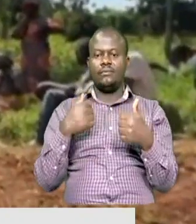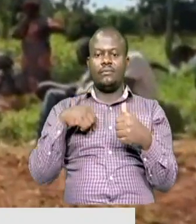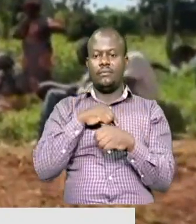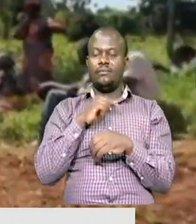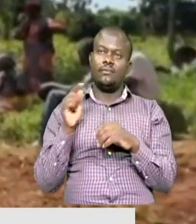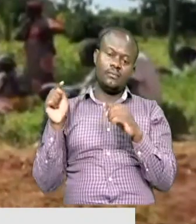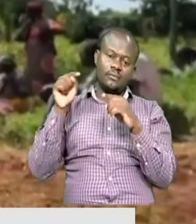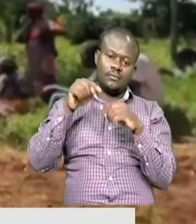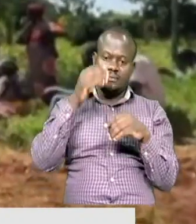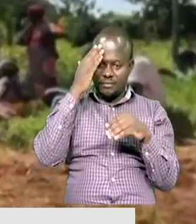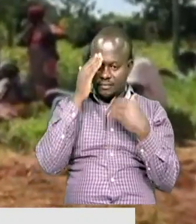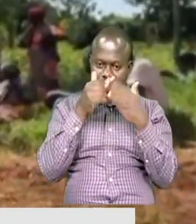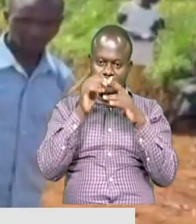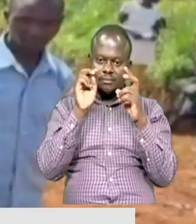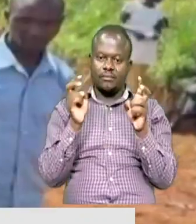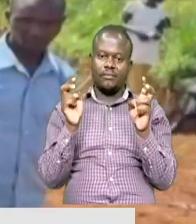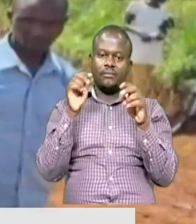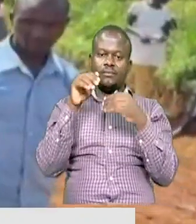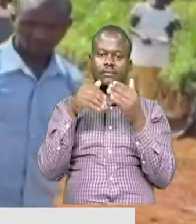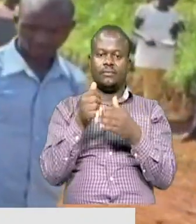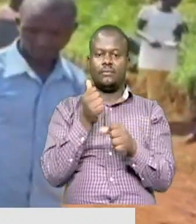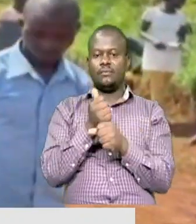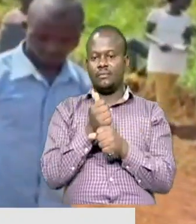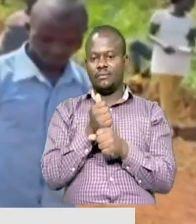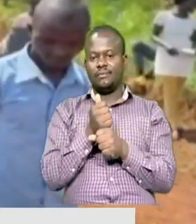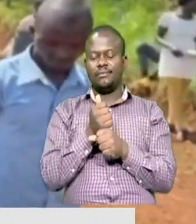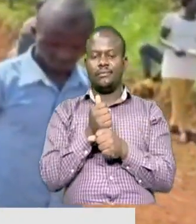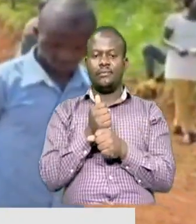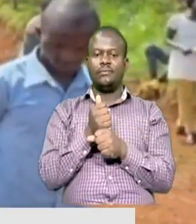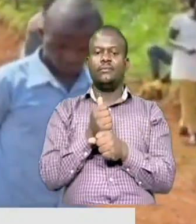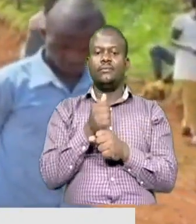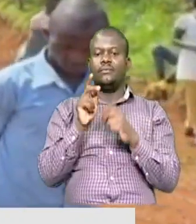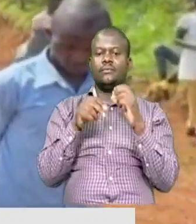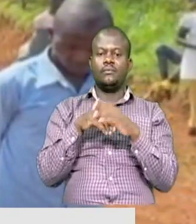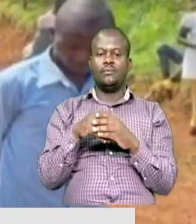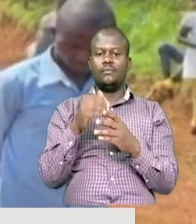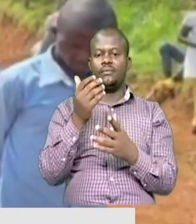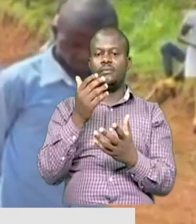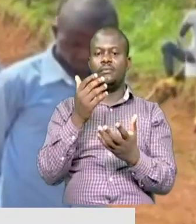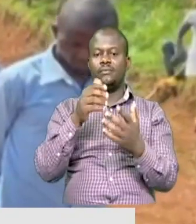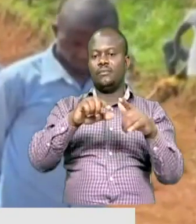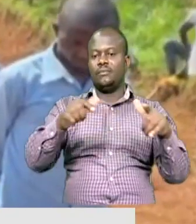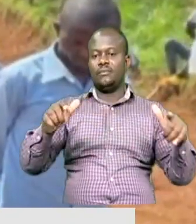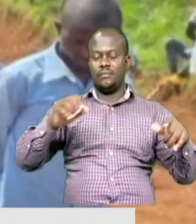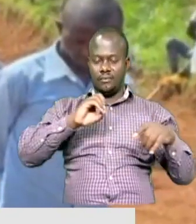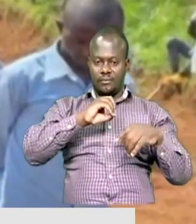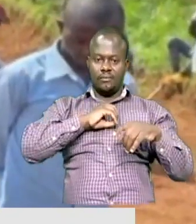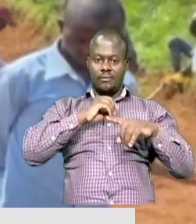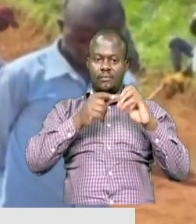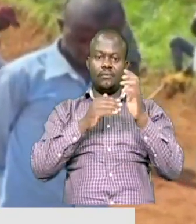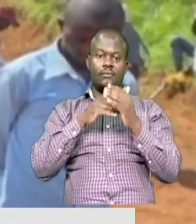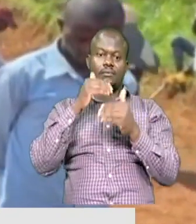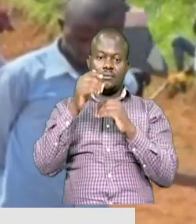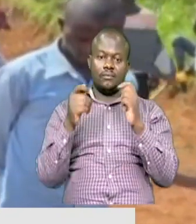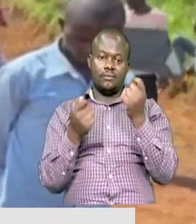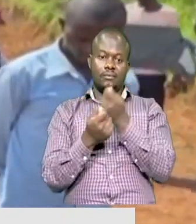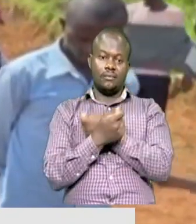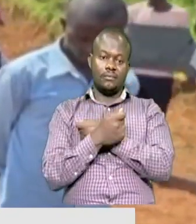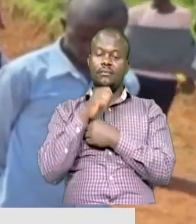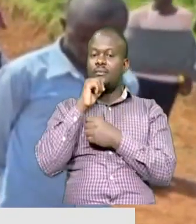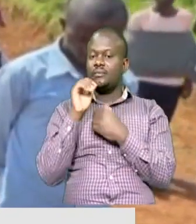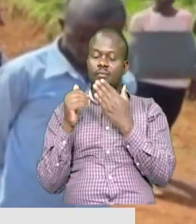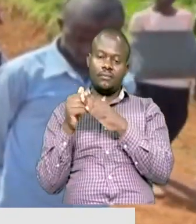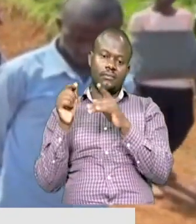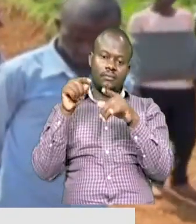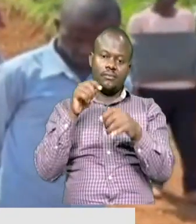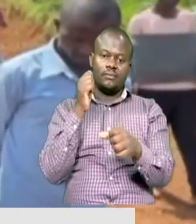ko hazakorwa na bintu masambu nyine bahegereye ariko biza guhinduka nyine bashobora kuhakora